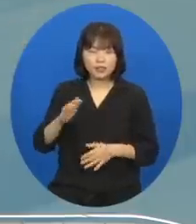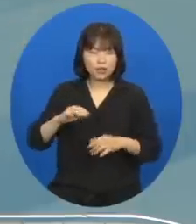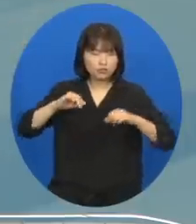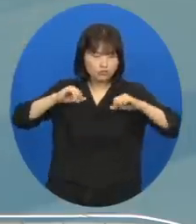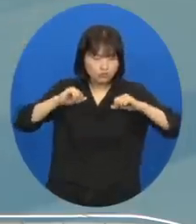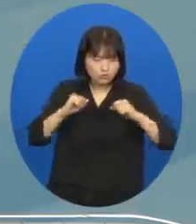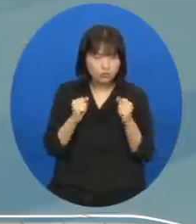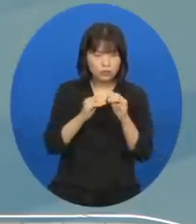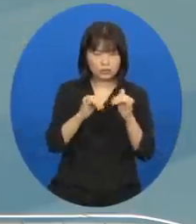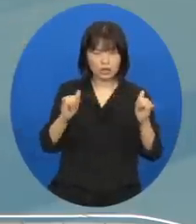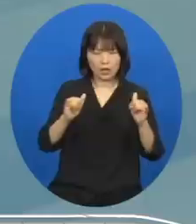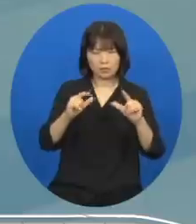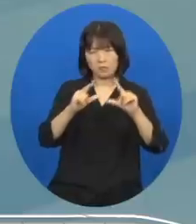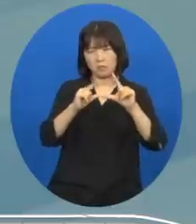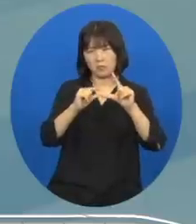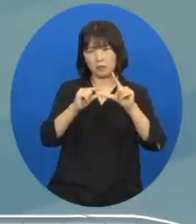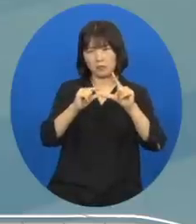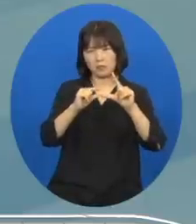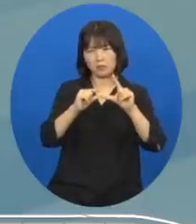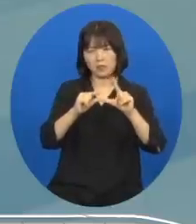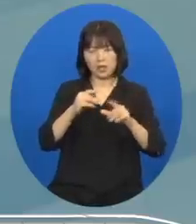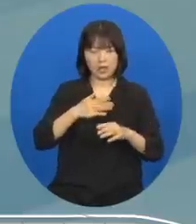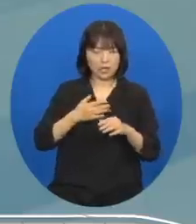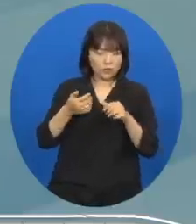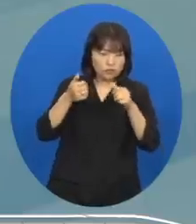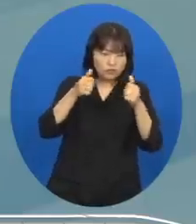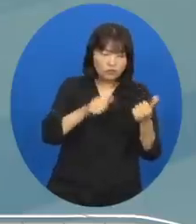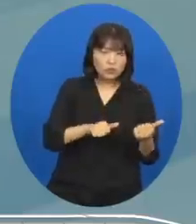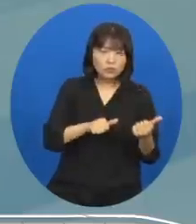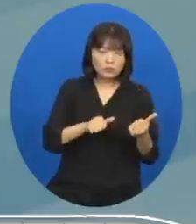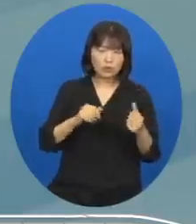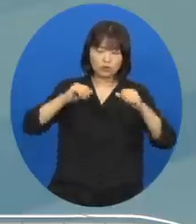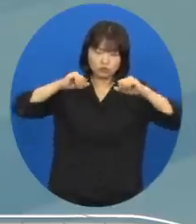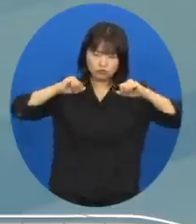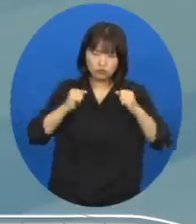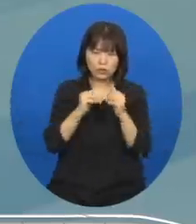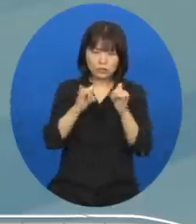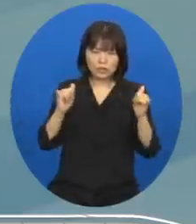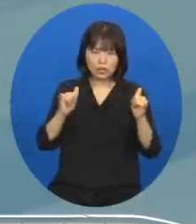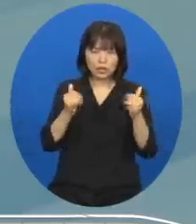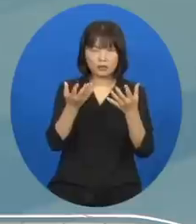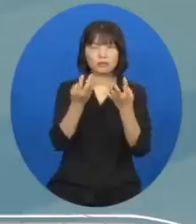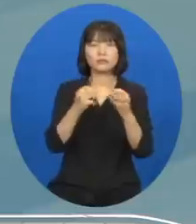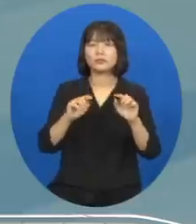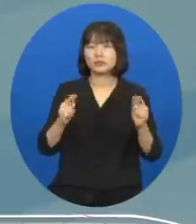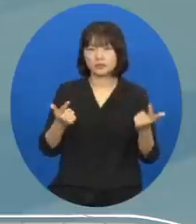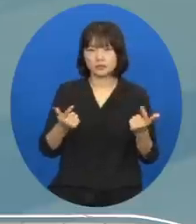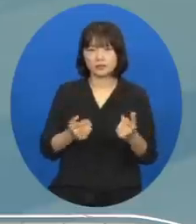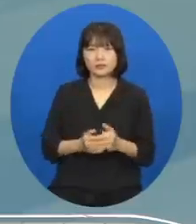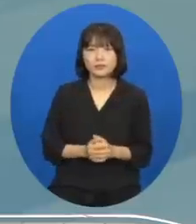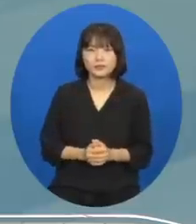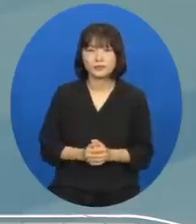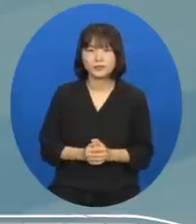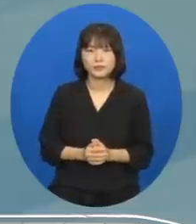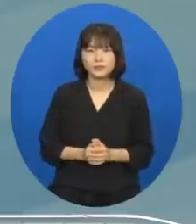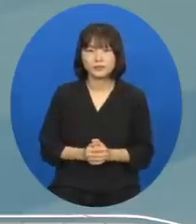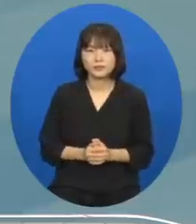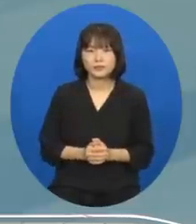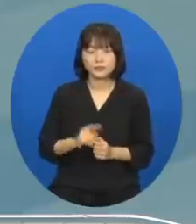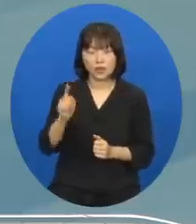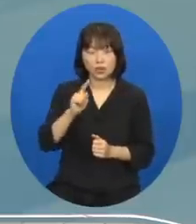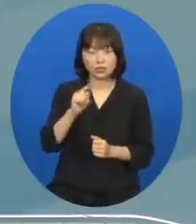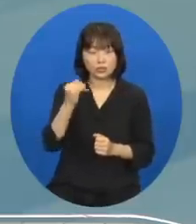순종하는 사람은 드뭅니다. 나는 죽었습니다. 이렇게 순종하는 사람이 드물어요. 어느